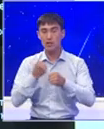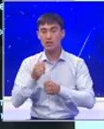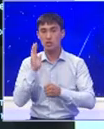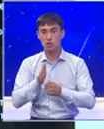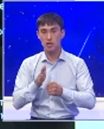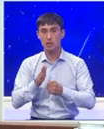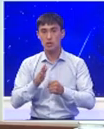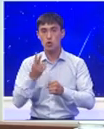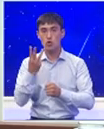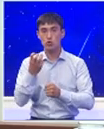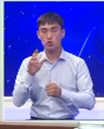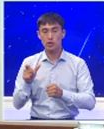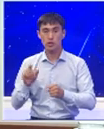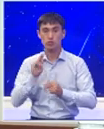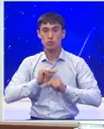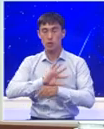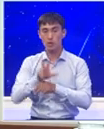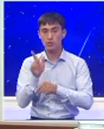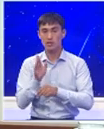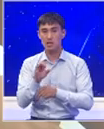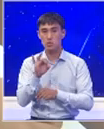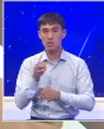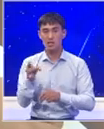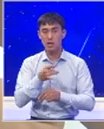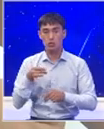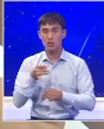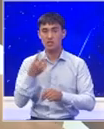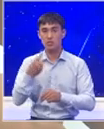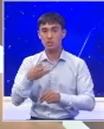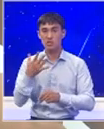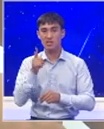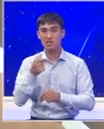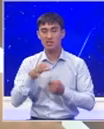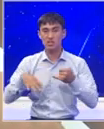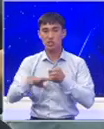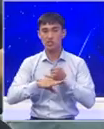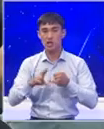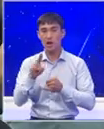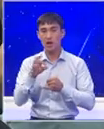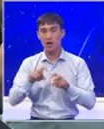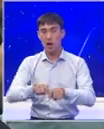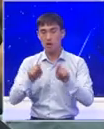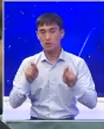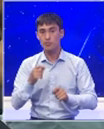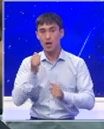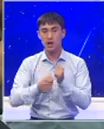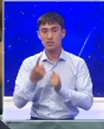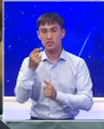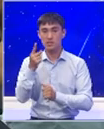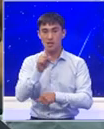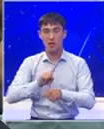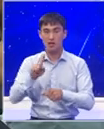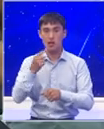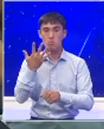жұмыспен қамтылмақ. Әрі Еңбекші Қазақ ауданында да 25 гектар жерден карьер ашып, әр сағатына 550 тоннадан